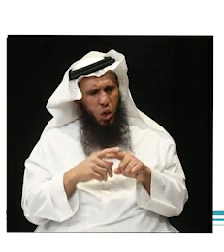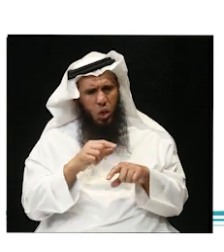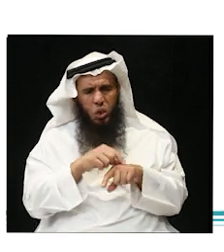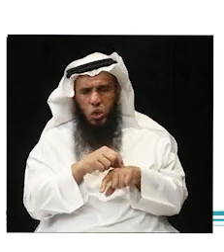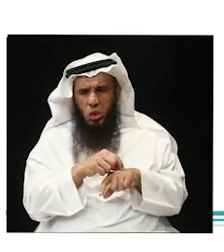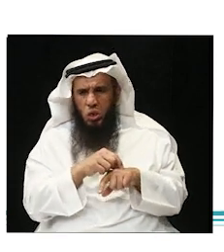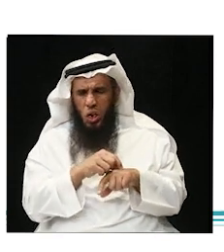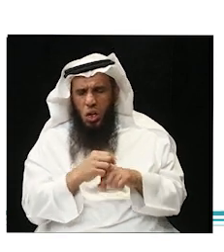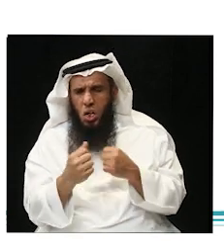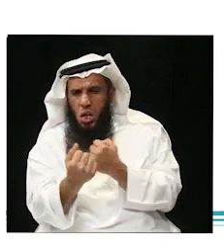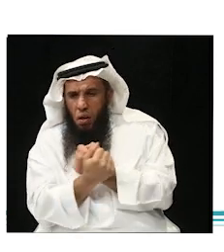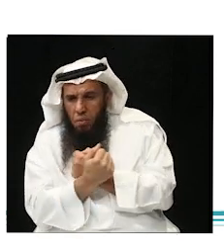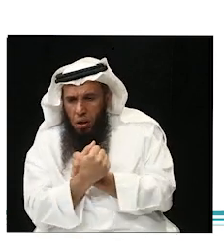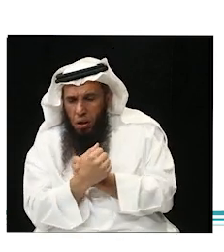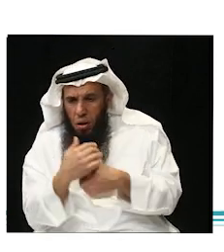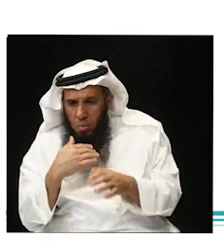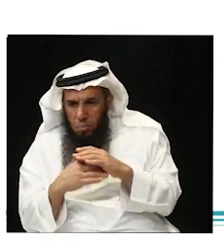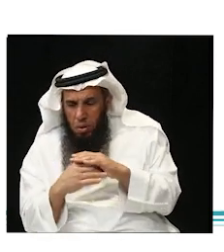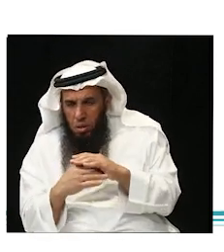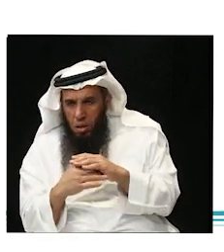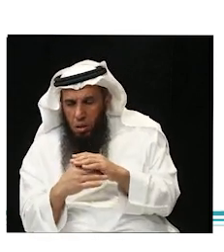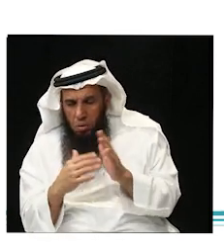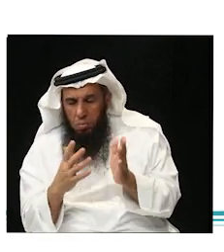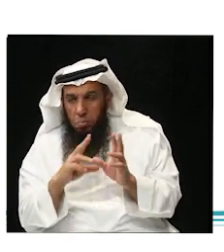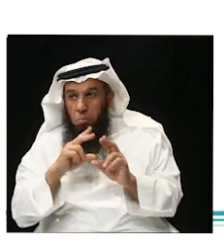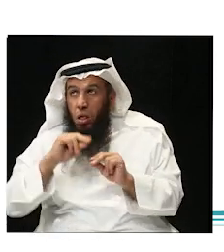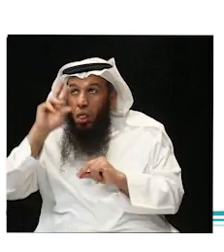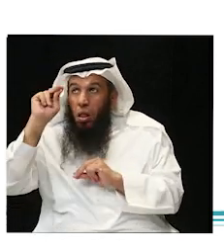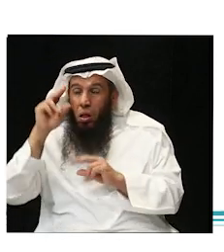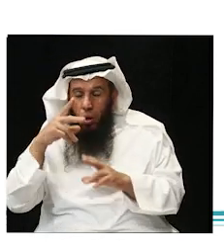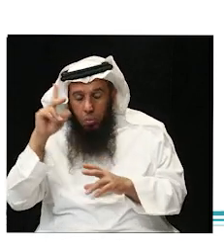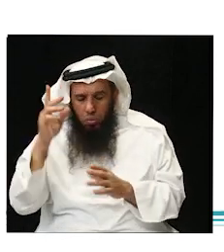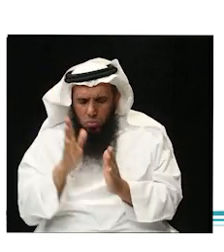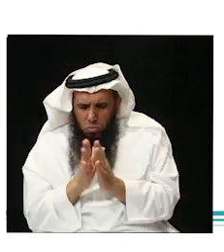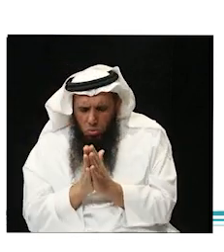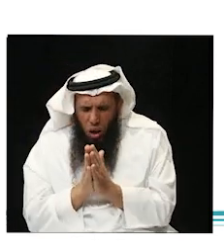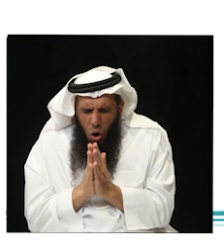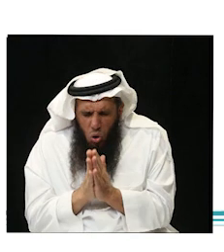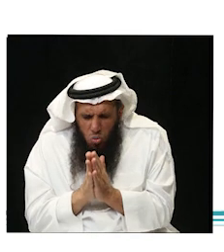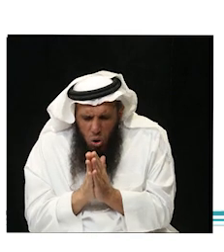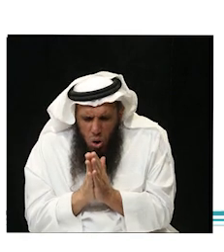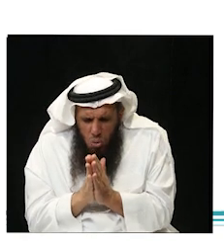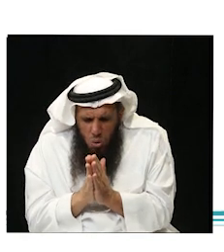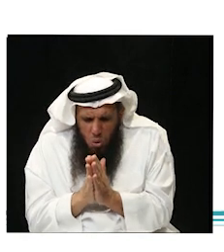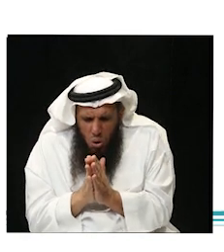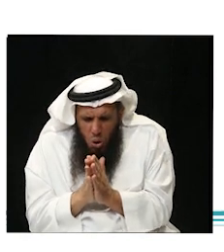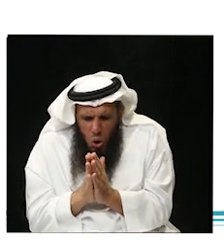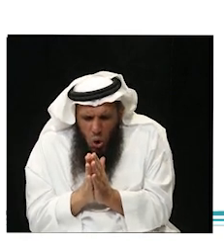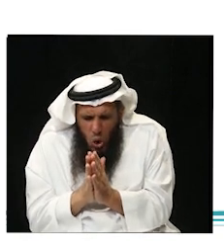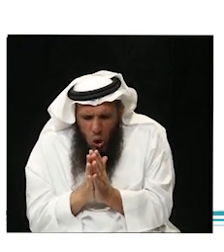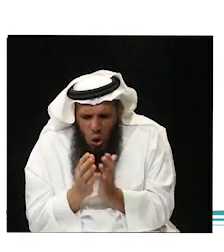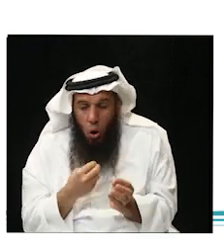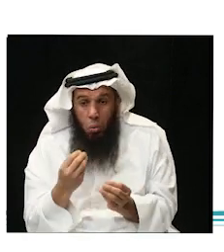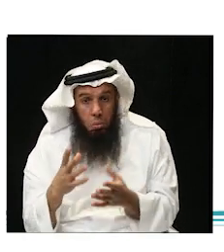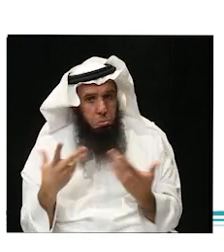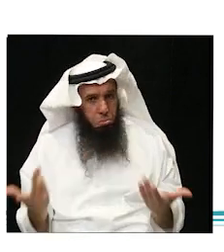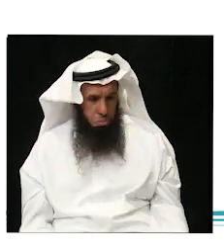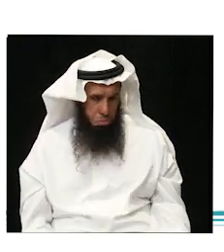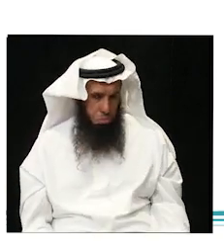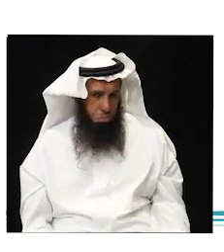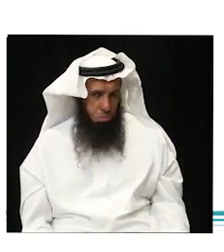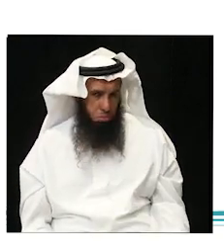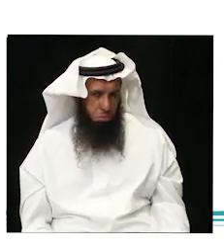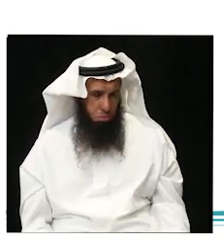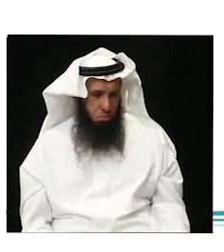المباحة، المحبة الفطرية، محبة الوالدين، الطعام وغيرها. هذا ما يتعلق بهذا الدرس، لخصناه لكم في هذا السؤال: